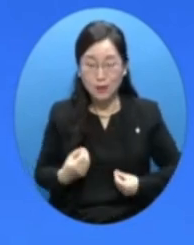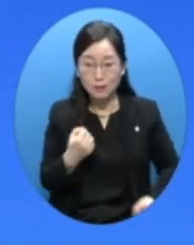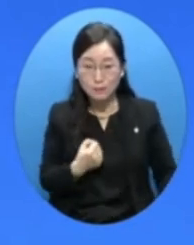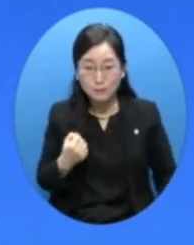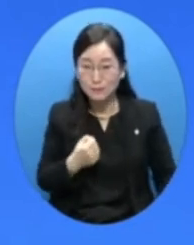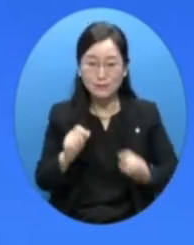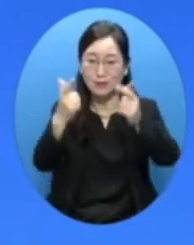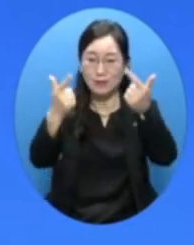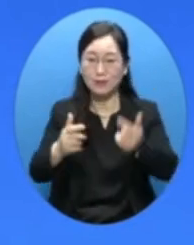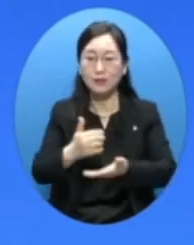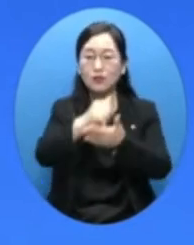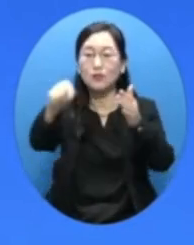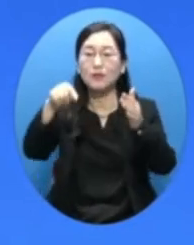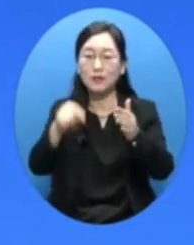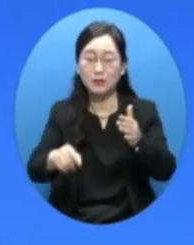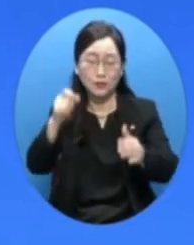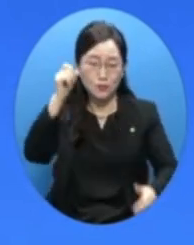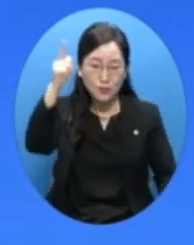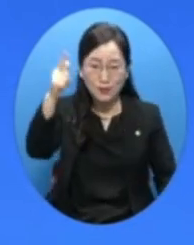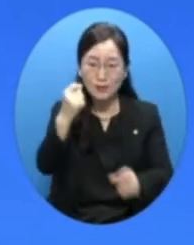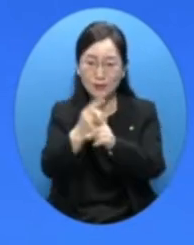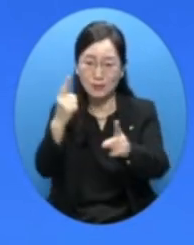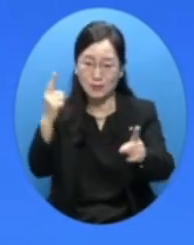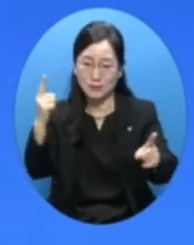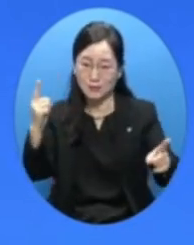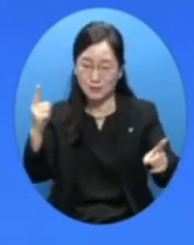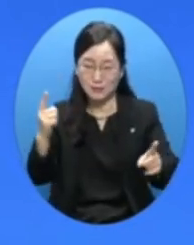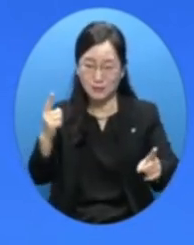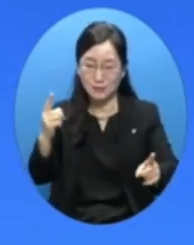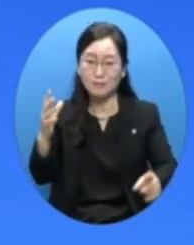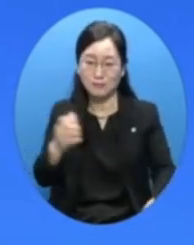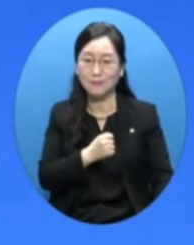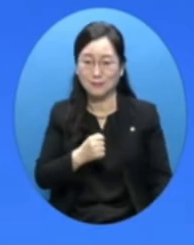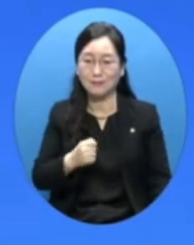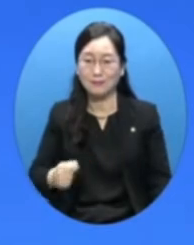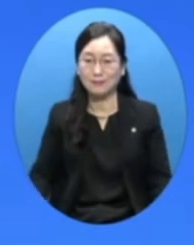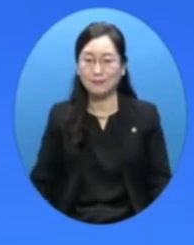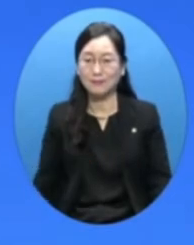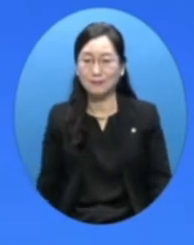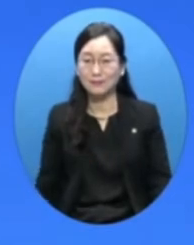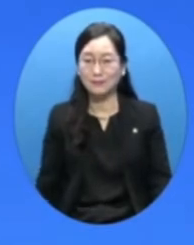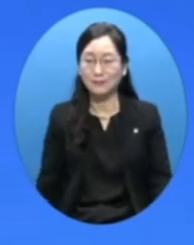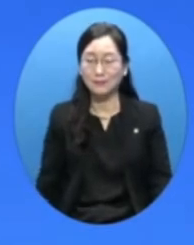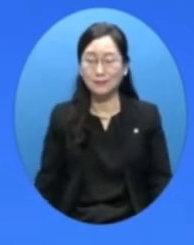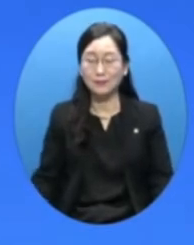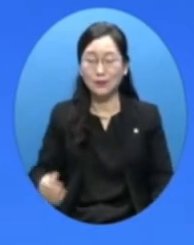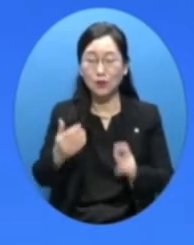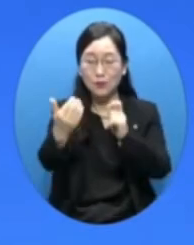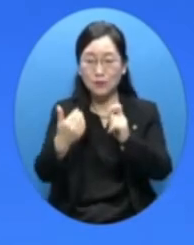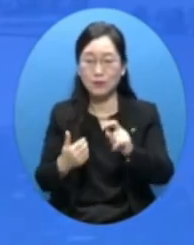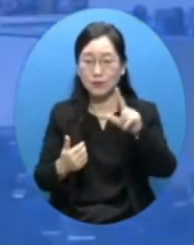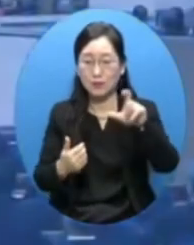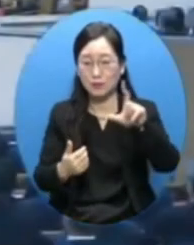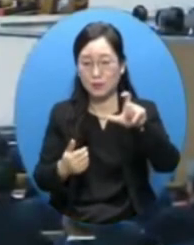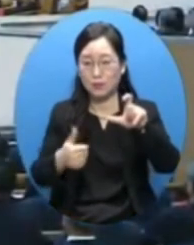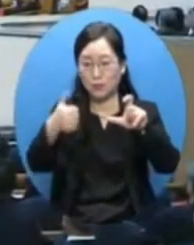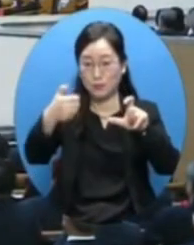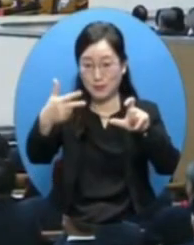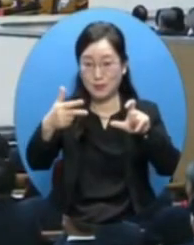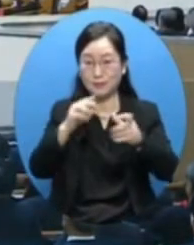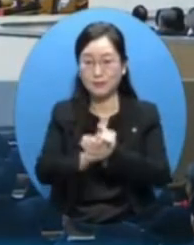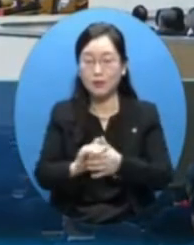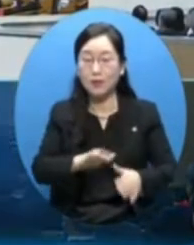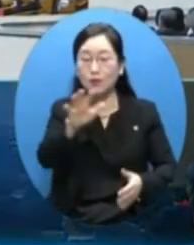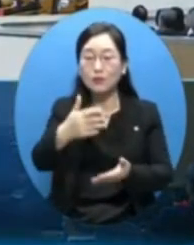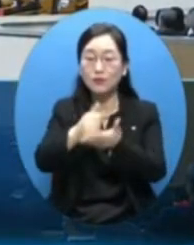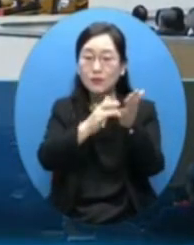않습니다. 주님 안에서 우리에게 위대한 승리가 약속되어 있기 때문인 것입니다. 고린도 전서 15장 57절을 말씀합니다. 우리